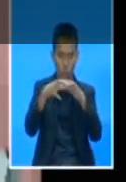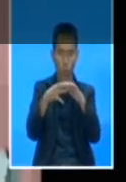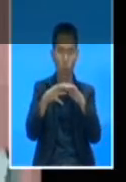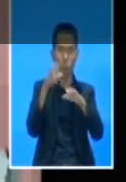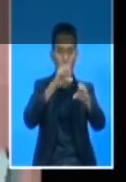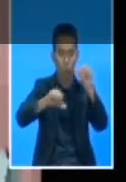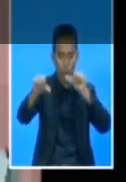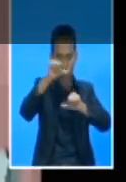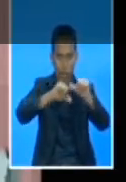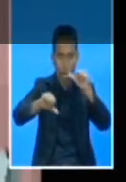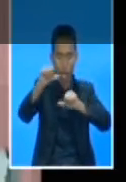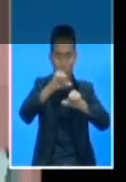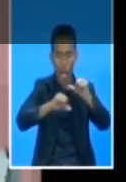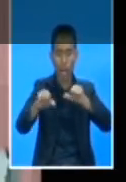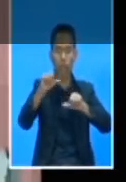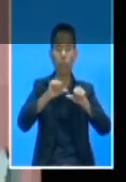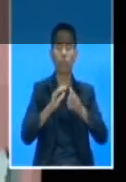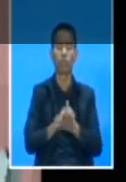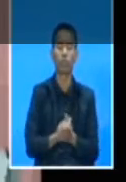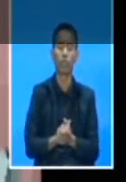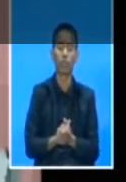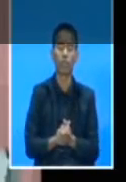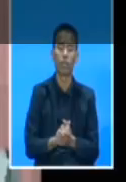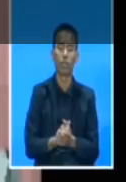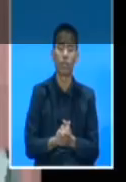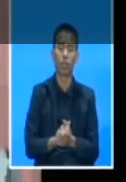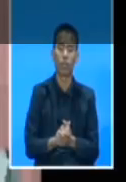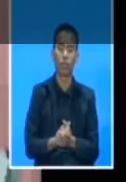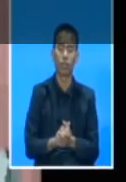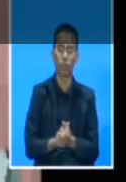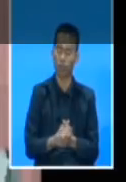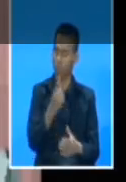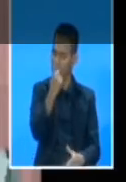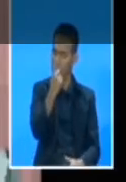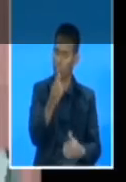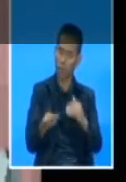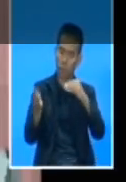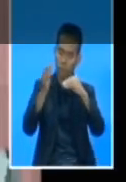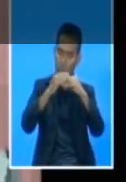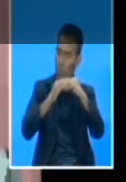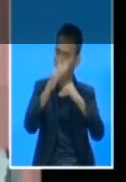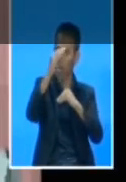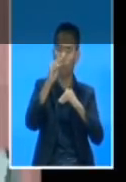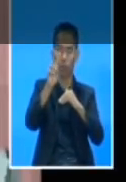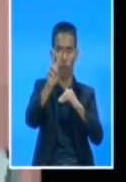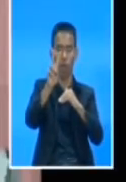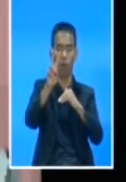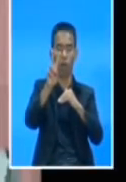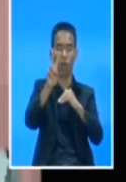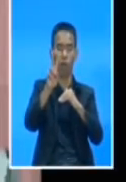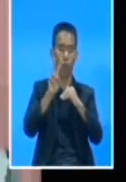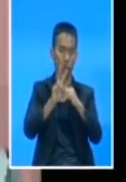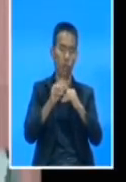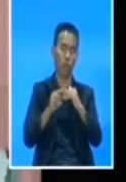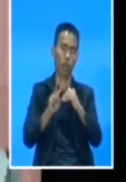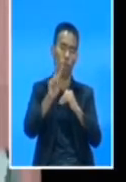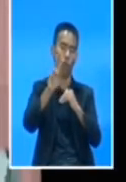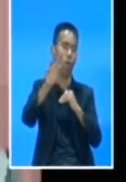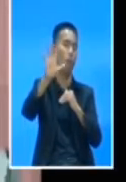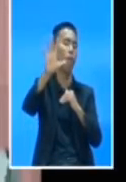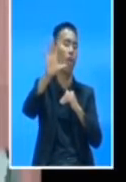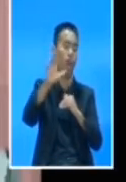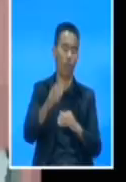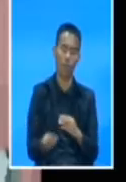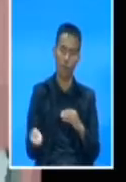ตร์ไม่น้อยกว่า1ก็คือ2มากกว่า1หน่วยก็คือ2หน่วยขึ้นไป